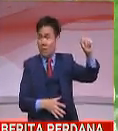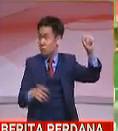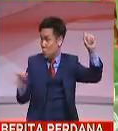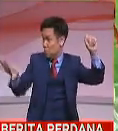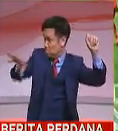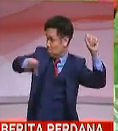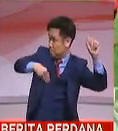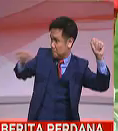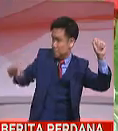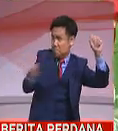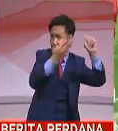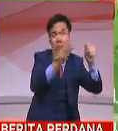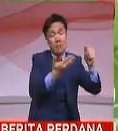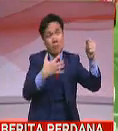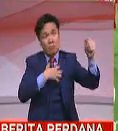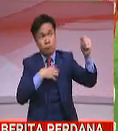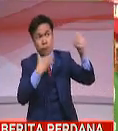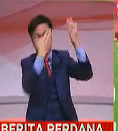itu akan dikeluarkan